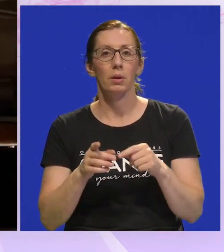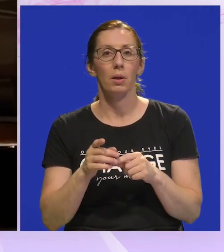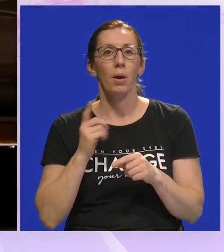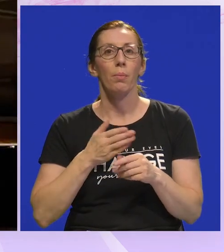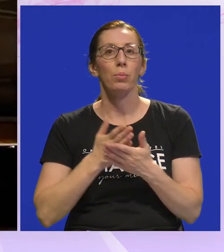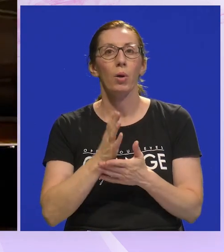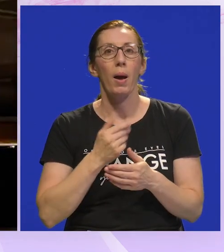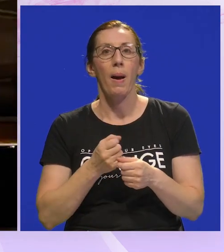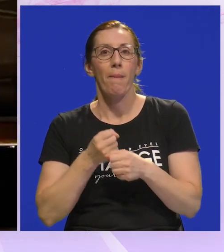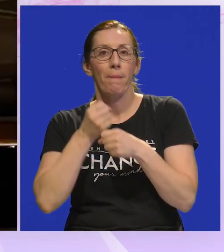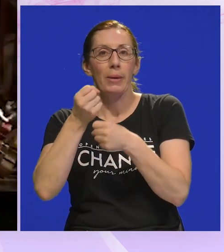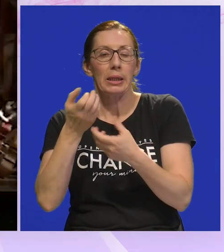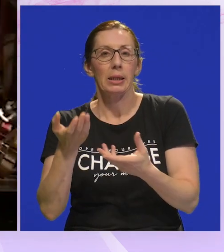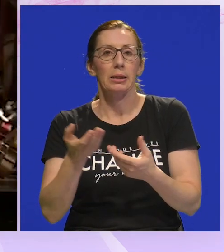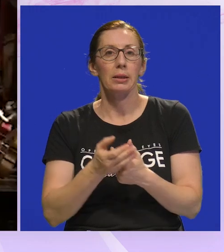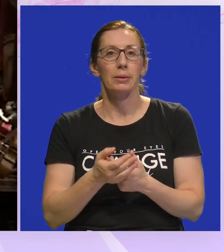se pruži prilika.